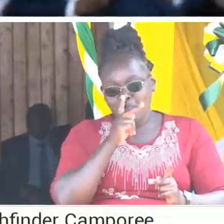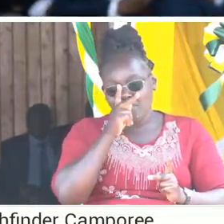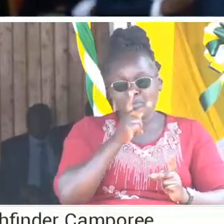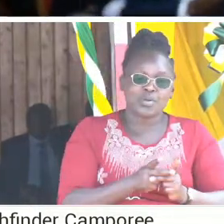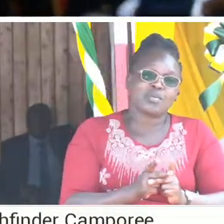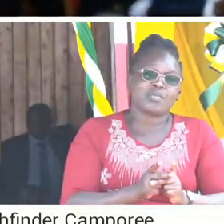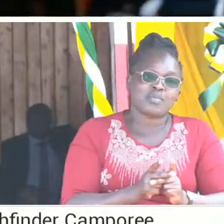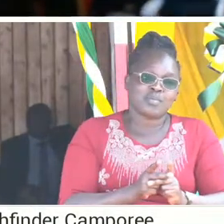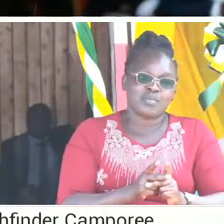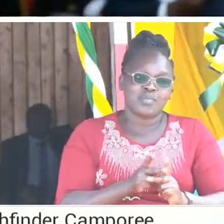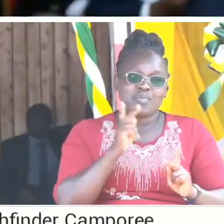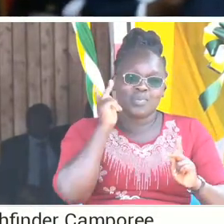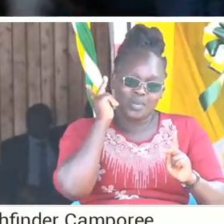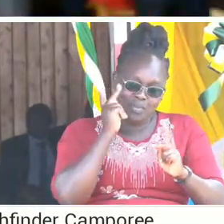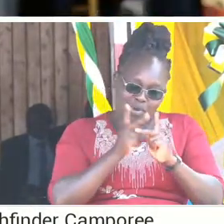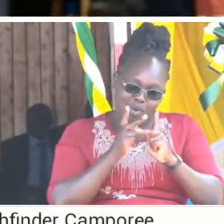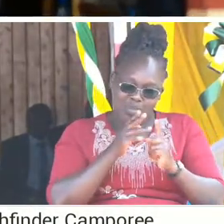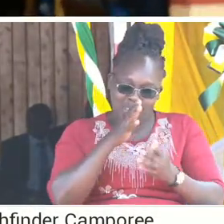Pathfinders,